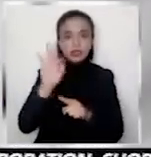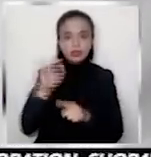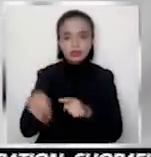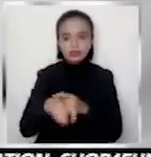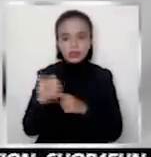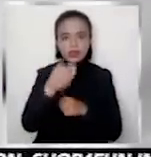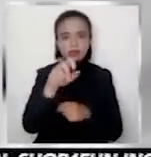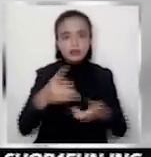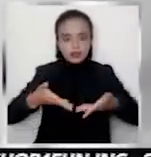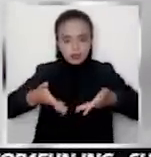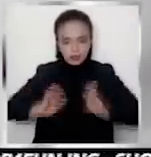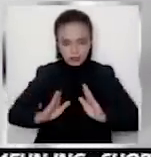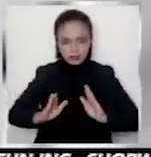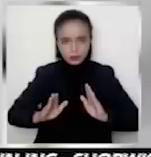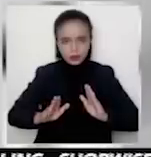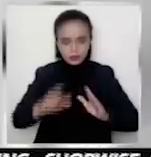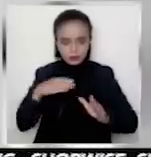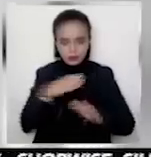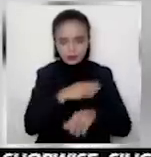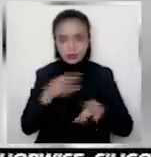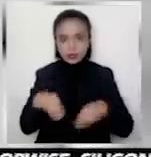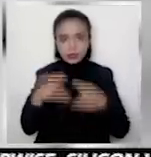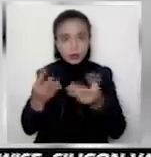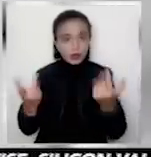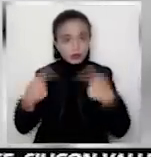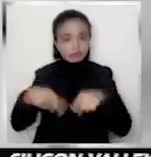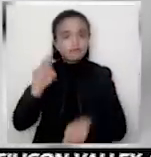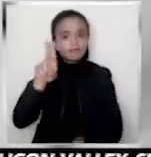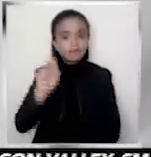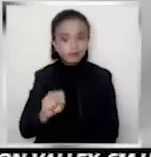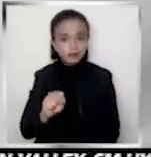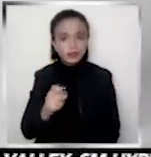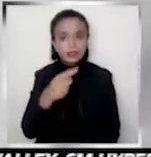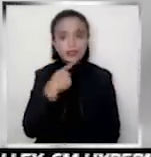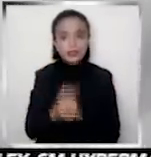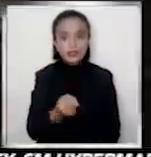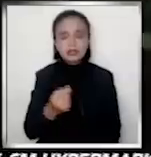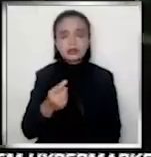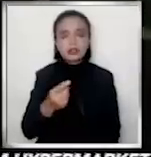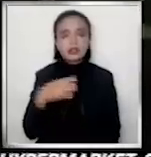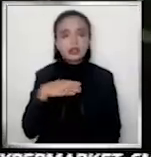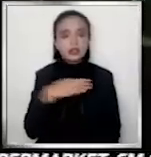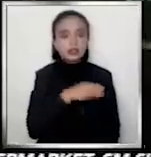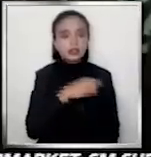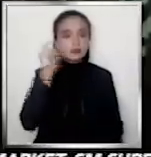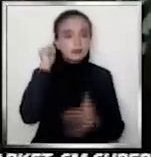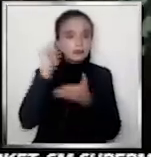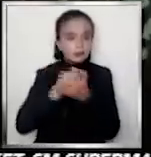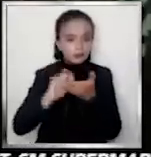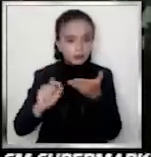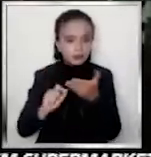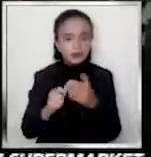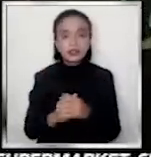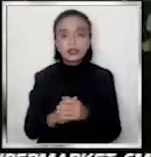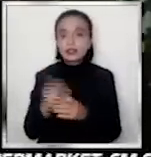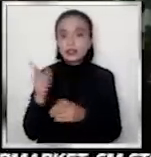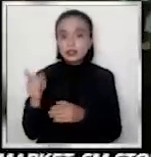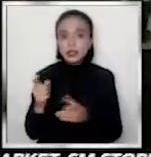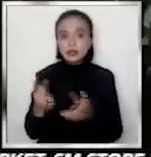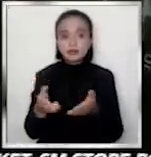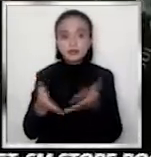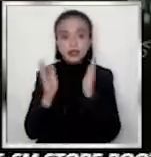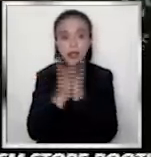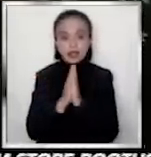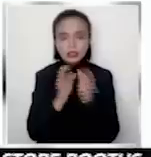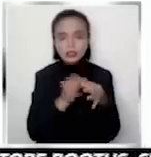ng Kamara sa kanya para magtungo sa Amerika ayon sa House Secretary General. Humihingi raw kasi ng extension hanggang April